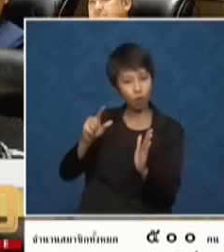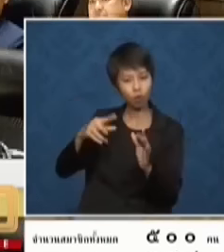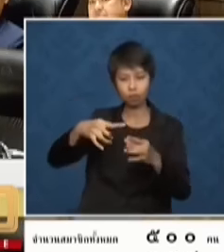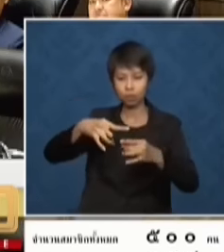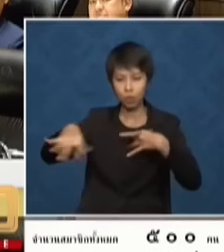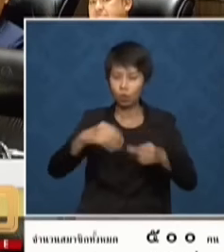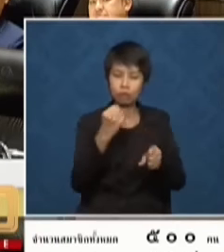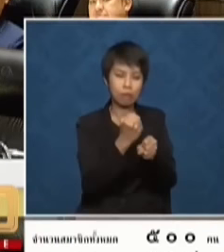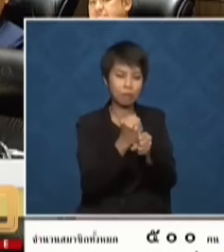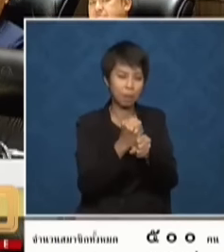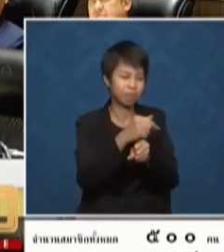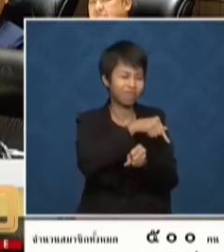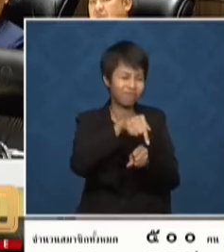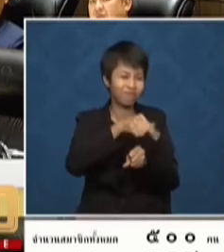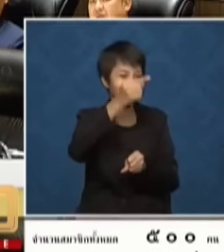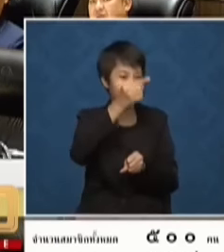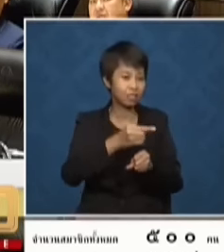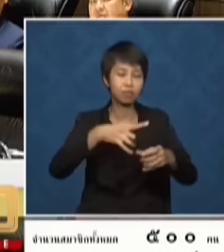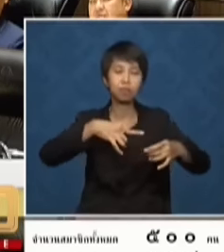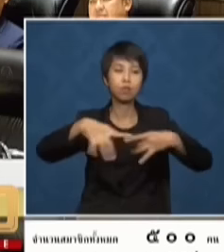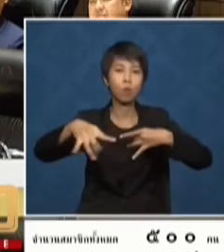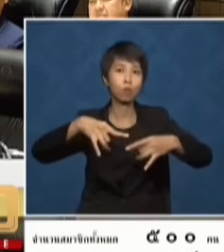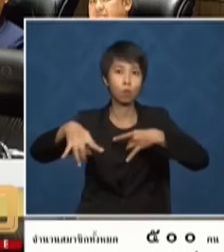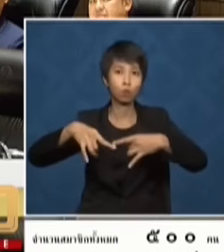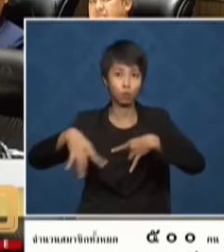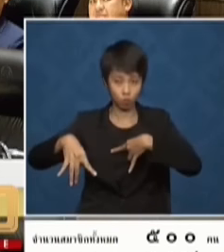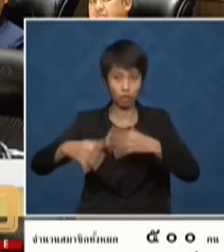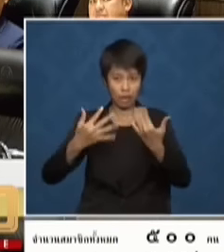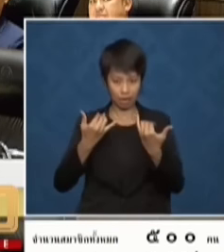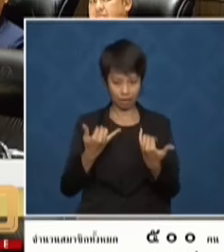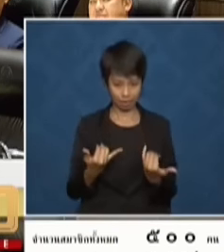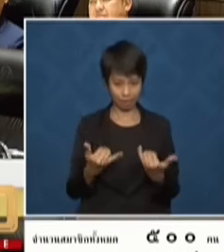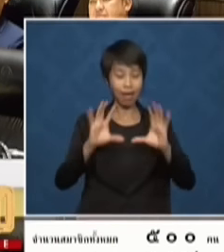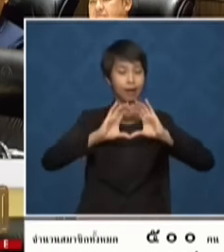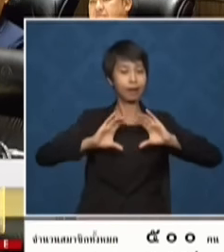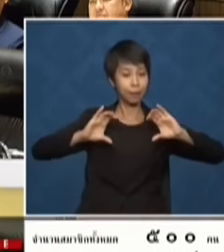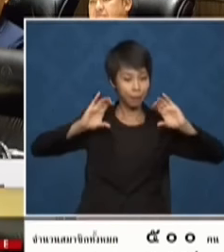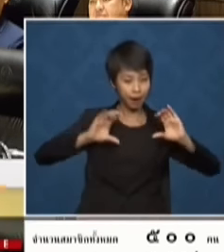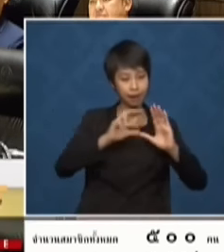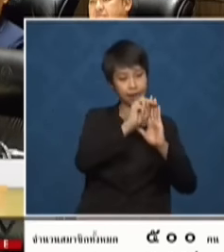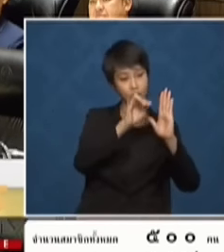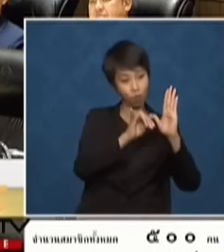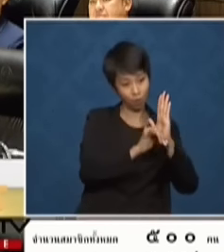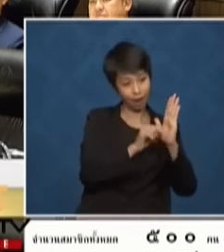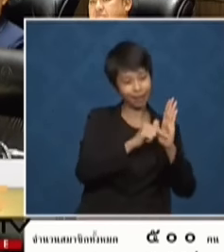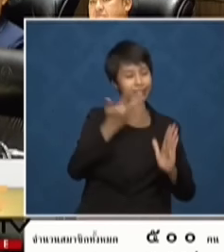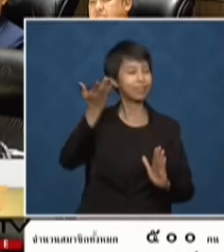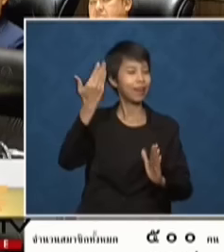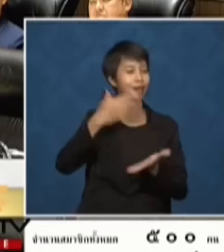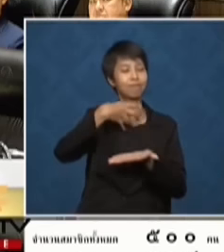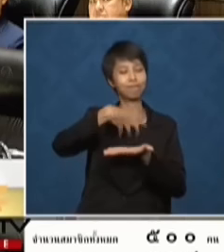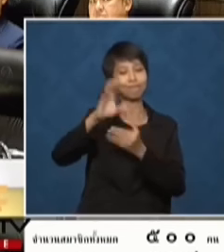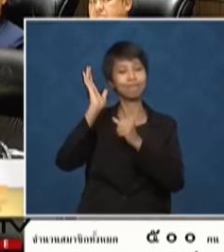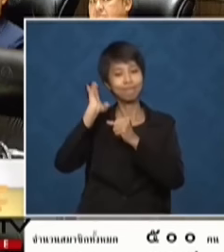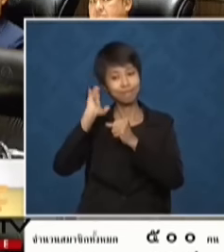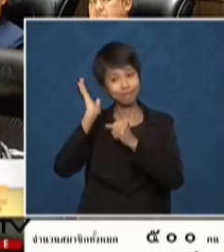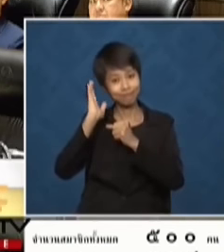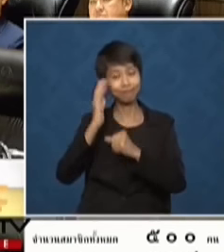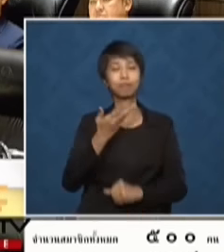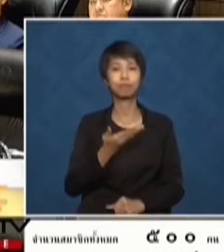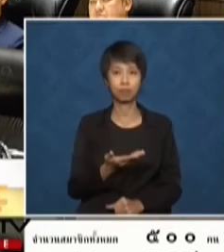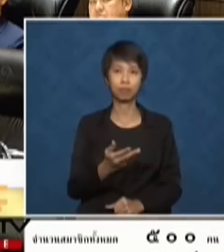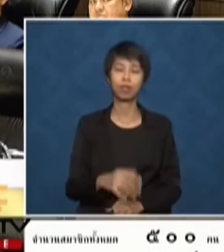ช่ แต่ประชาชนที่บอกนี่คือสไตล์ประชาธิปัตย์สไตล์จริง ๆของแท้ ของแท้เนี่ยนะครับที่ออกมาแบบนี้แล้ว